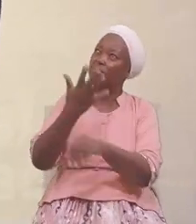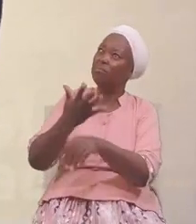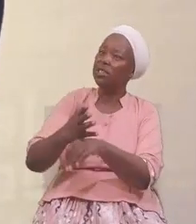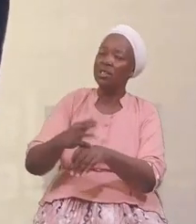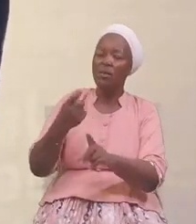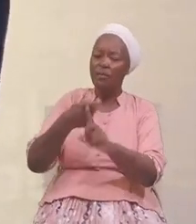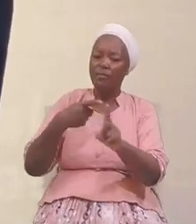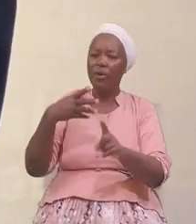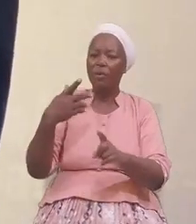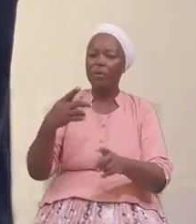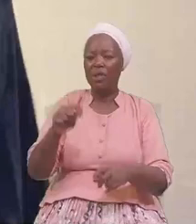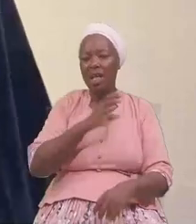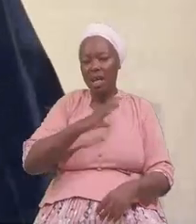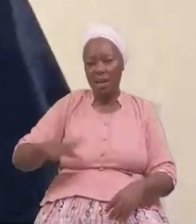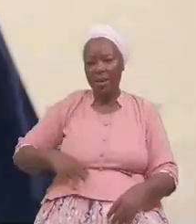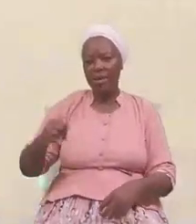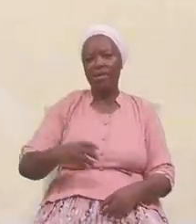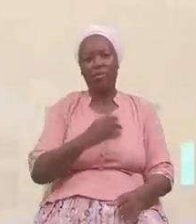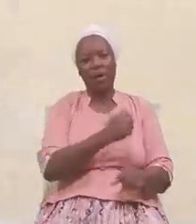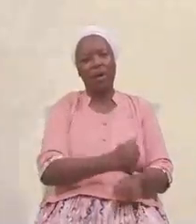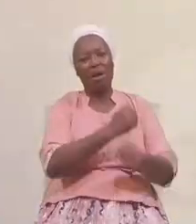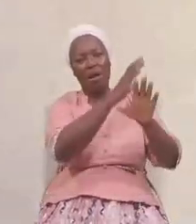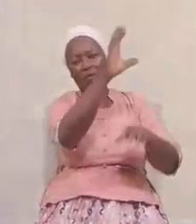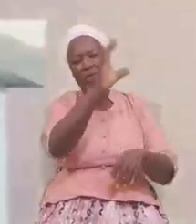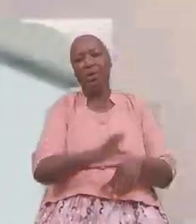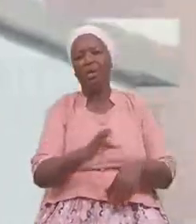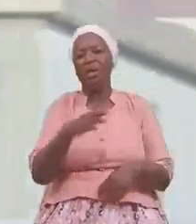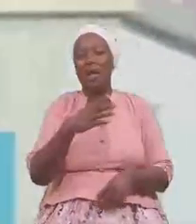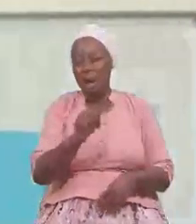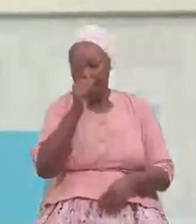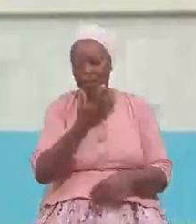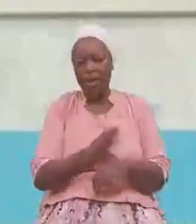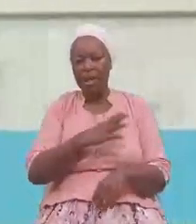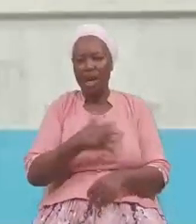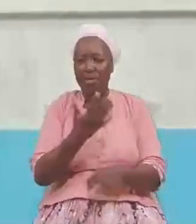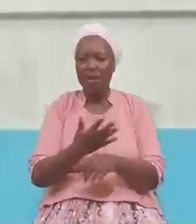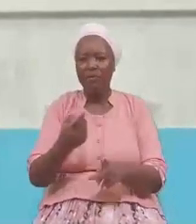auprès du Christ du calvaire. Je plaide auprès du prince de vie.